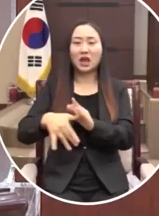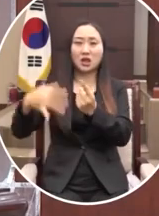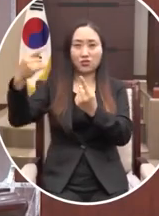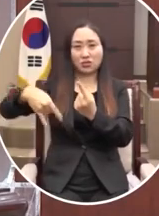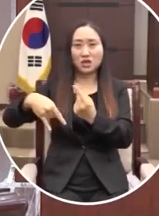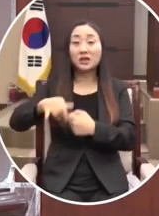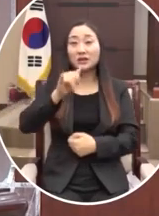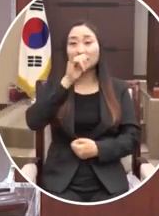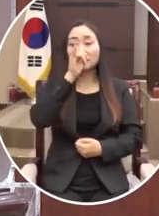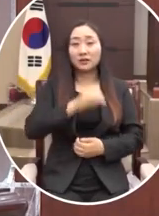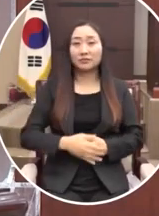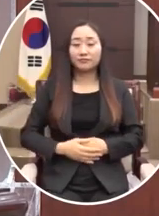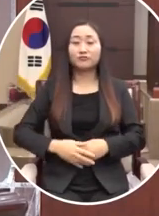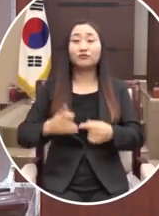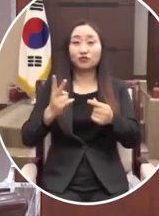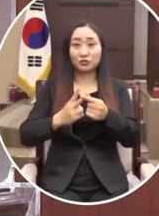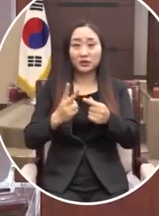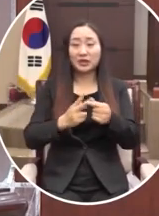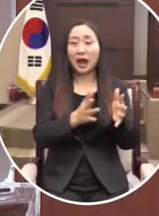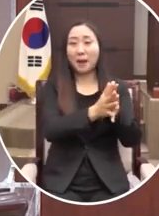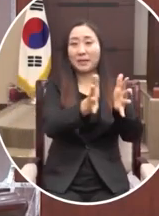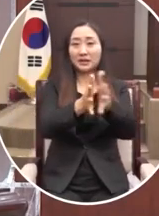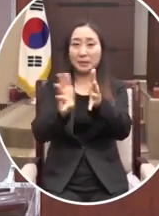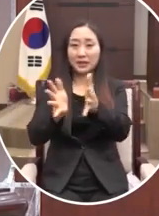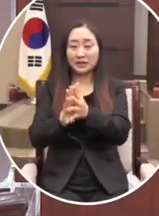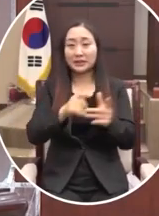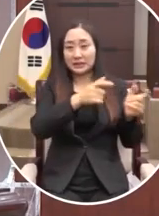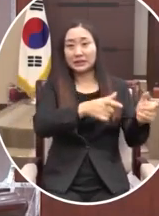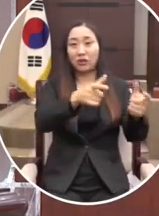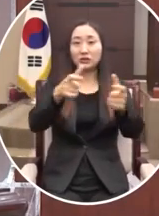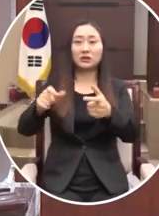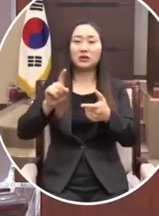해당합니다. 둘째, 단지별 평균